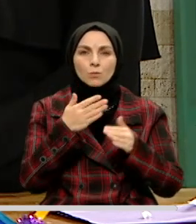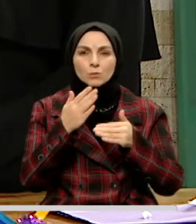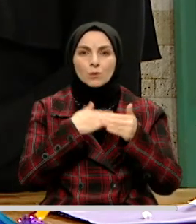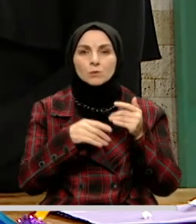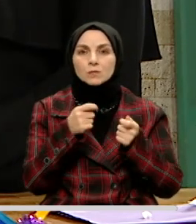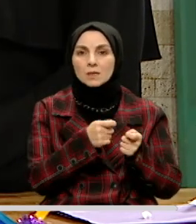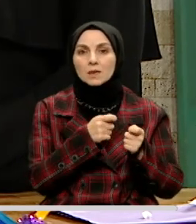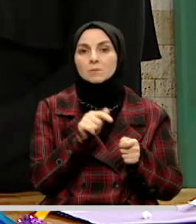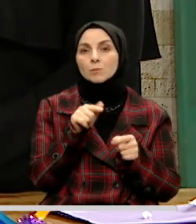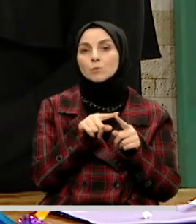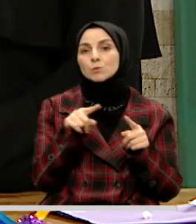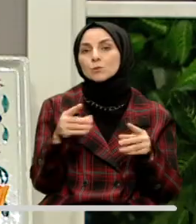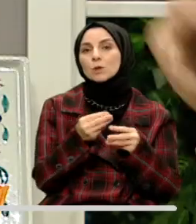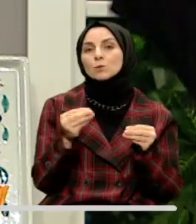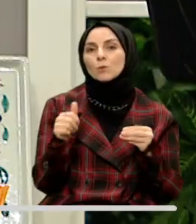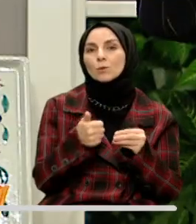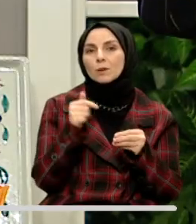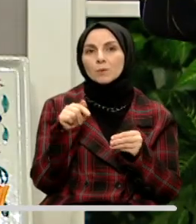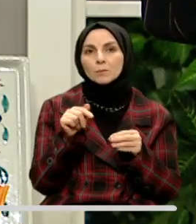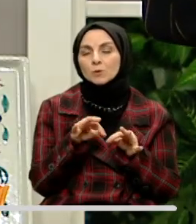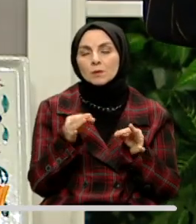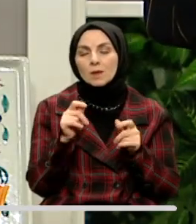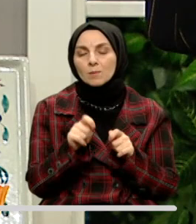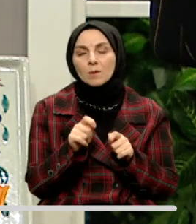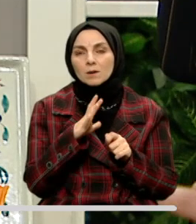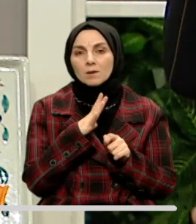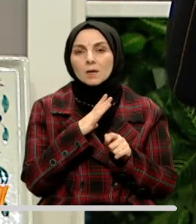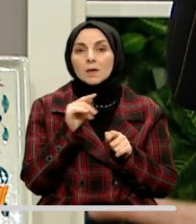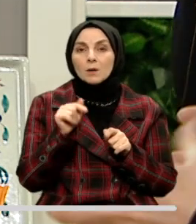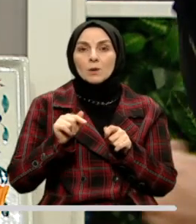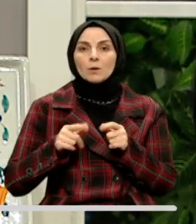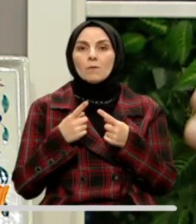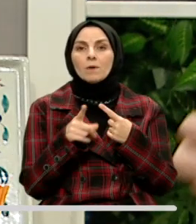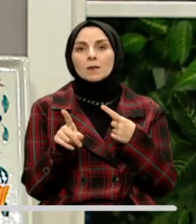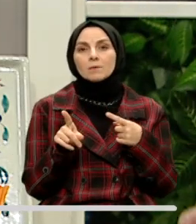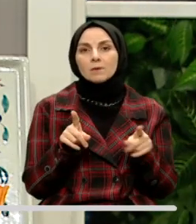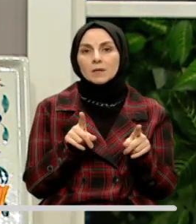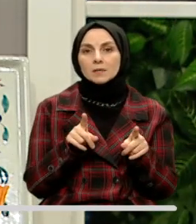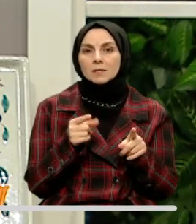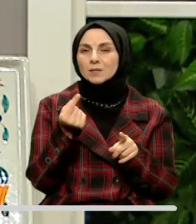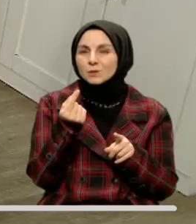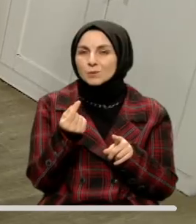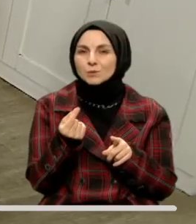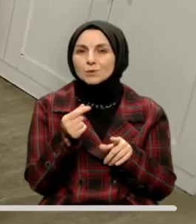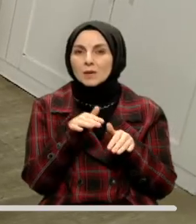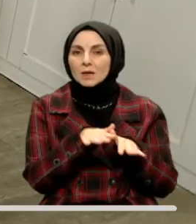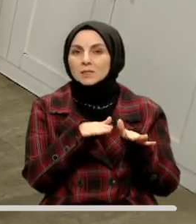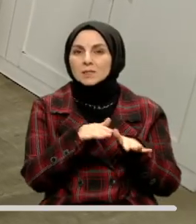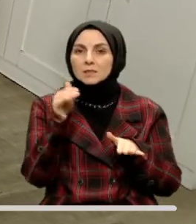önemli. Peki, o zaman bugün ne yapacağız Hüda Hanımcığım? Başlayalım. Bugün biraz farklı küçük etkinlikler